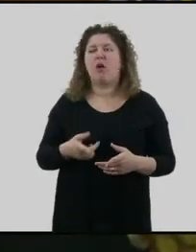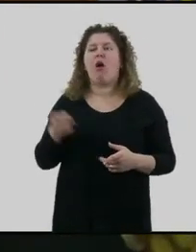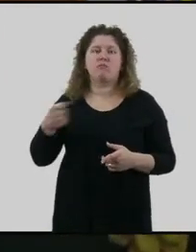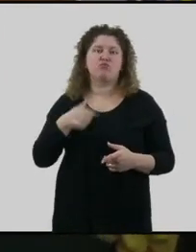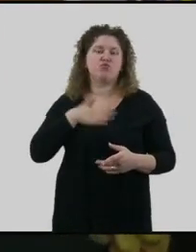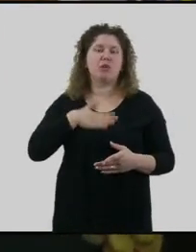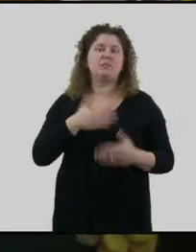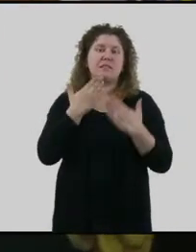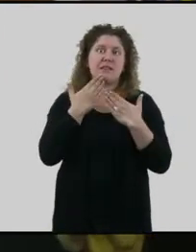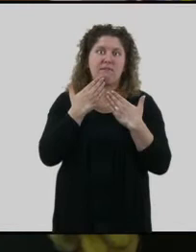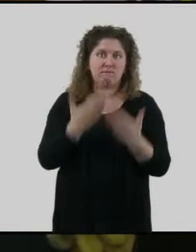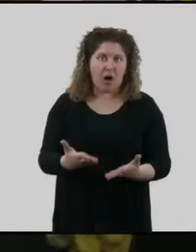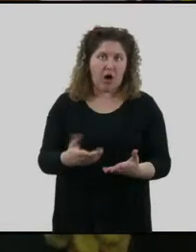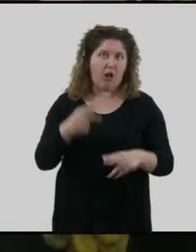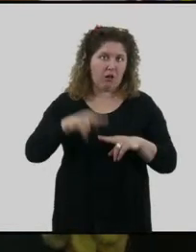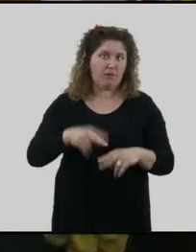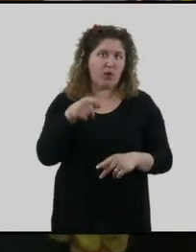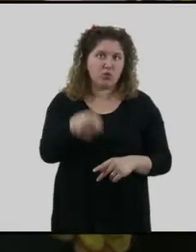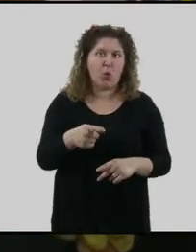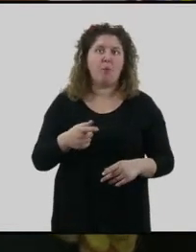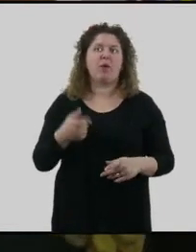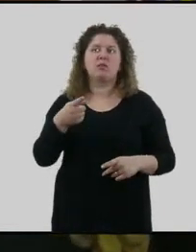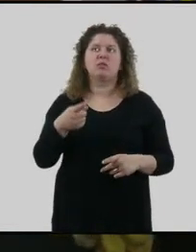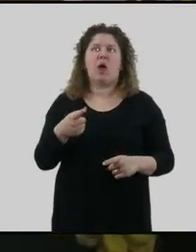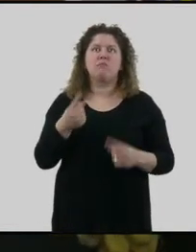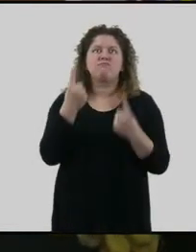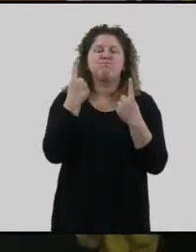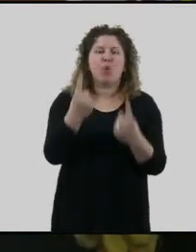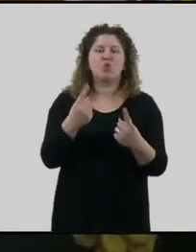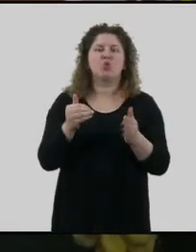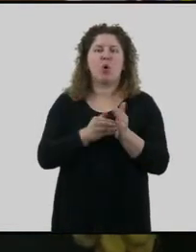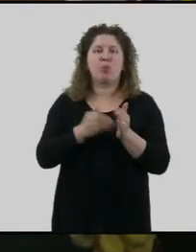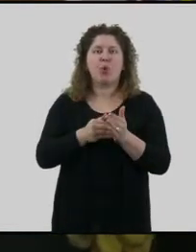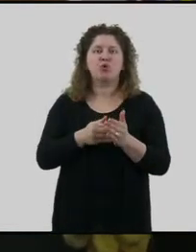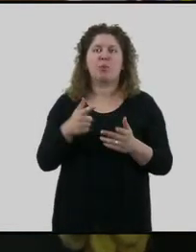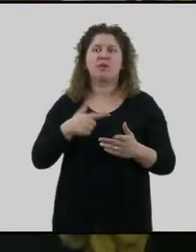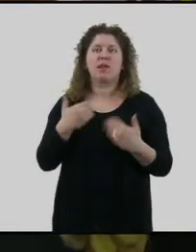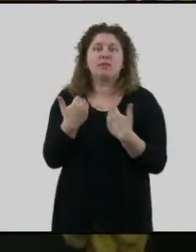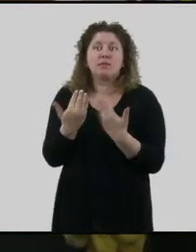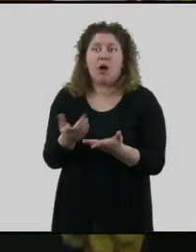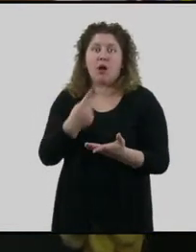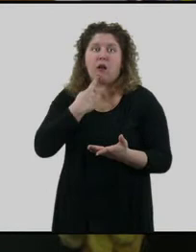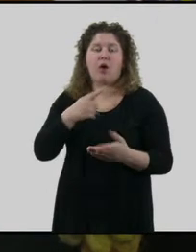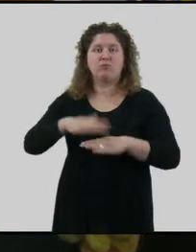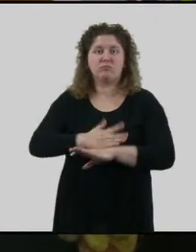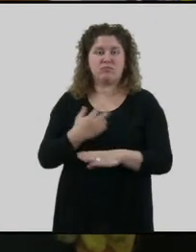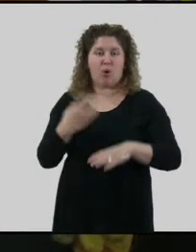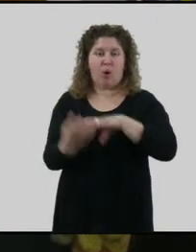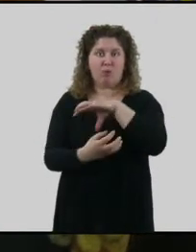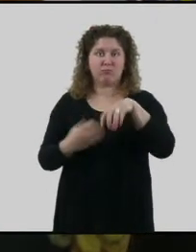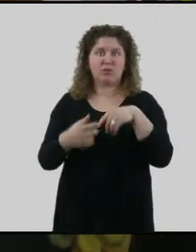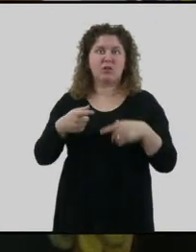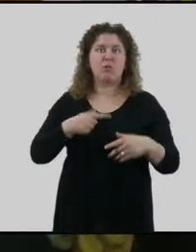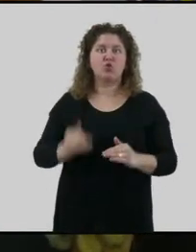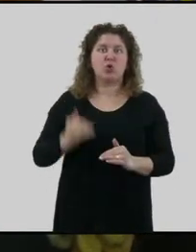vam na tome, da postoji potreba pružiti ipak nekakvom djetetu obitelj da može dalje stasati kao